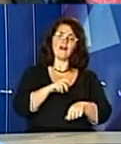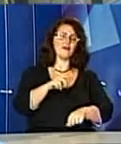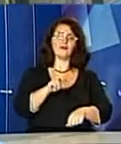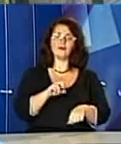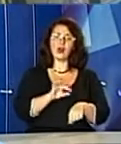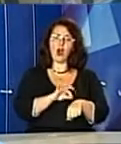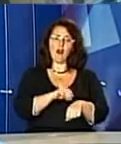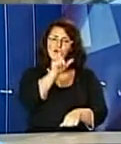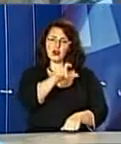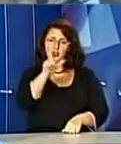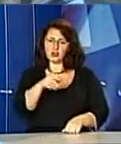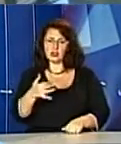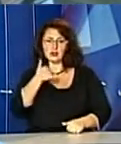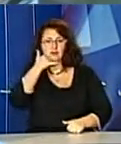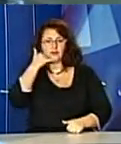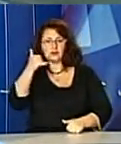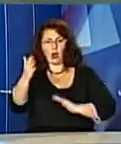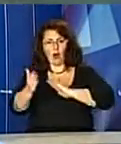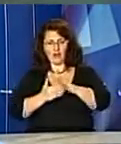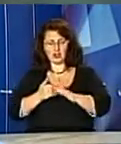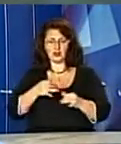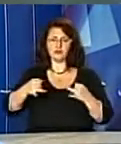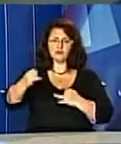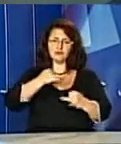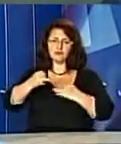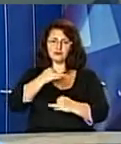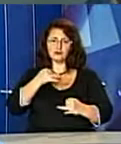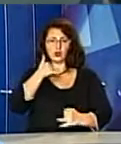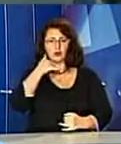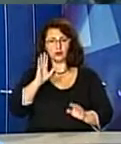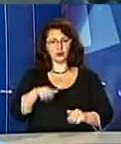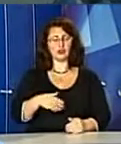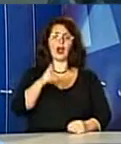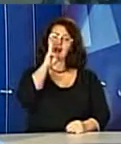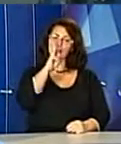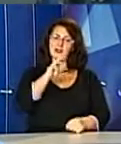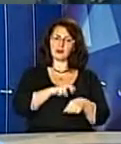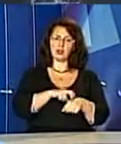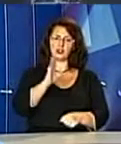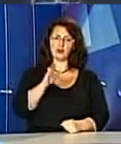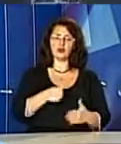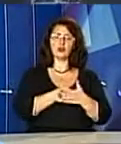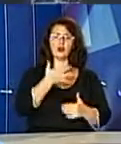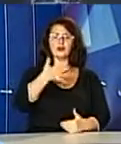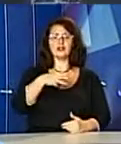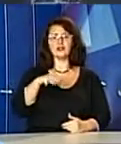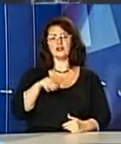лікарі даватимуть поради. А зарплата сімейного лікаря може становити до 50 тисяч гривень.